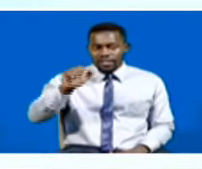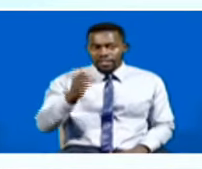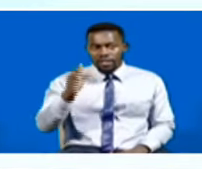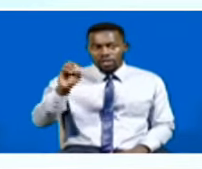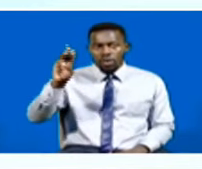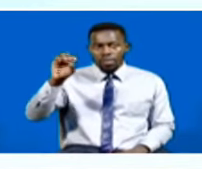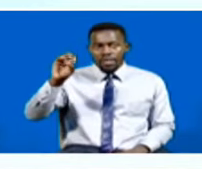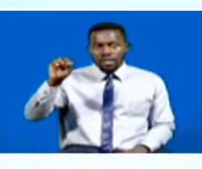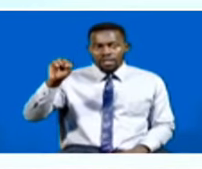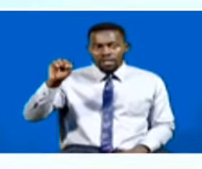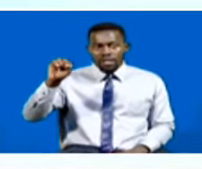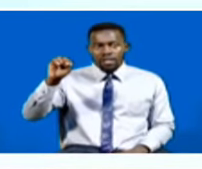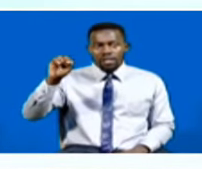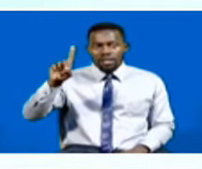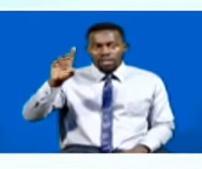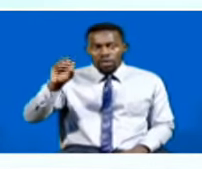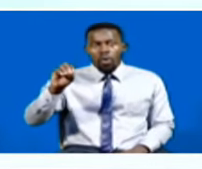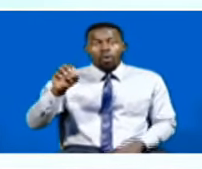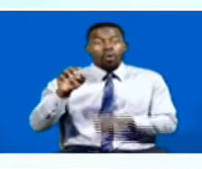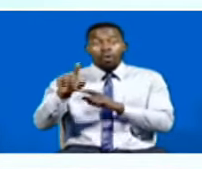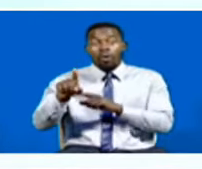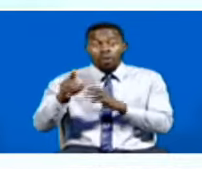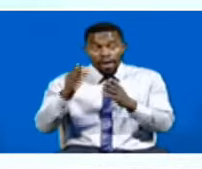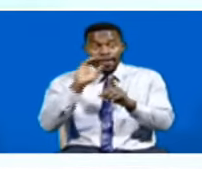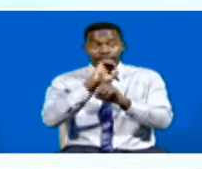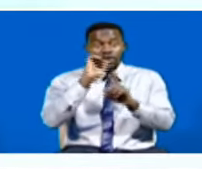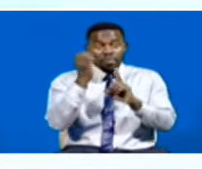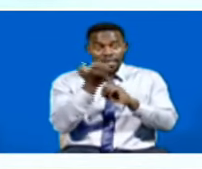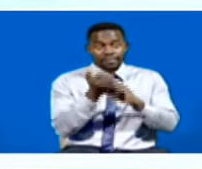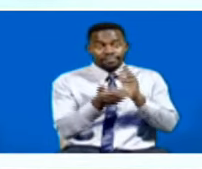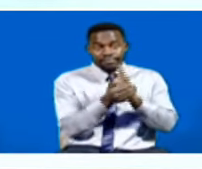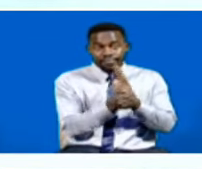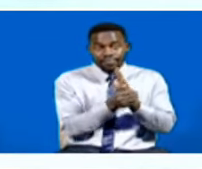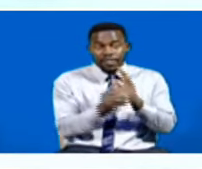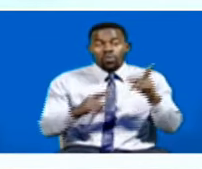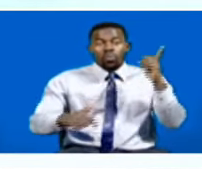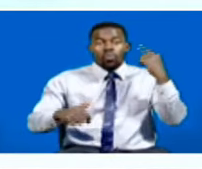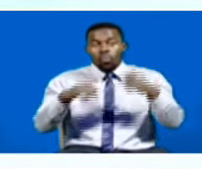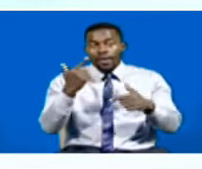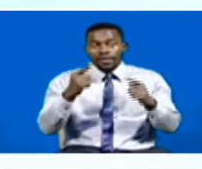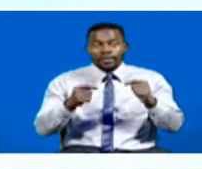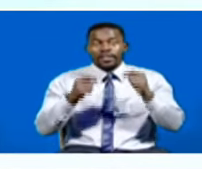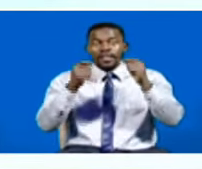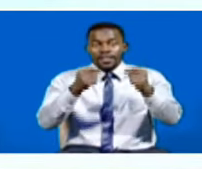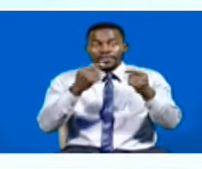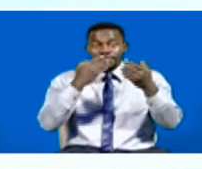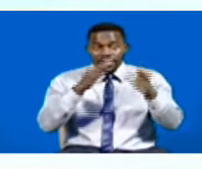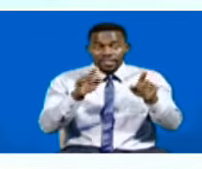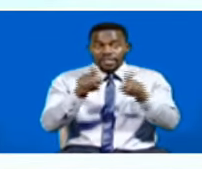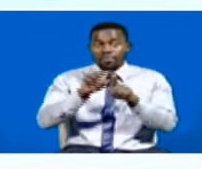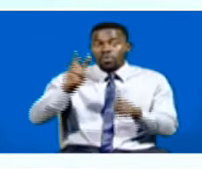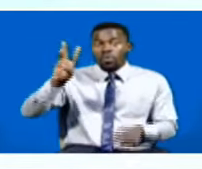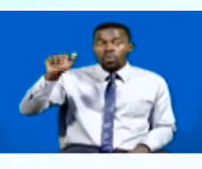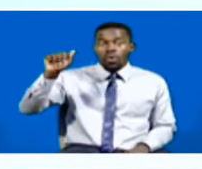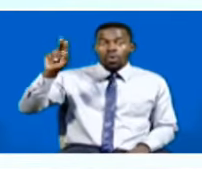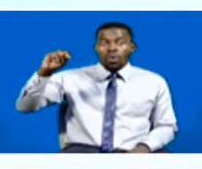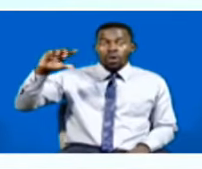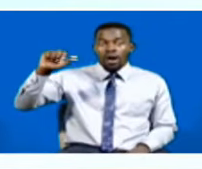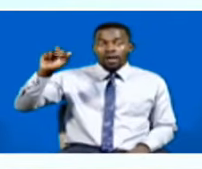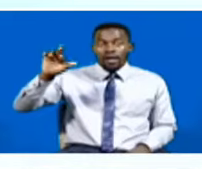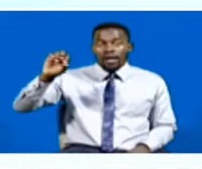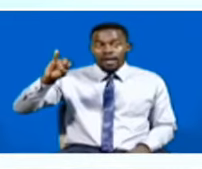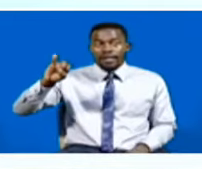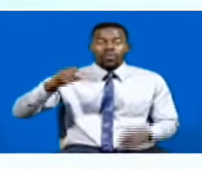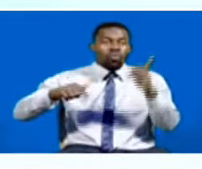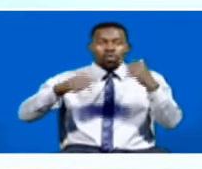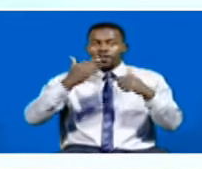majuzi, ameshinda tuzo la kimataifa sawia na aliloshinda marehemu Wangari Mathai kutokana na juhudi zake